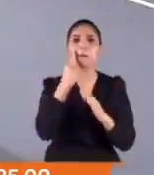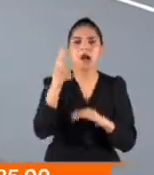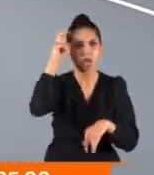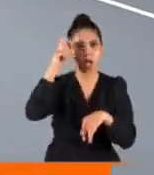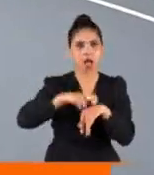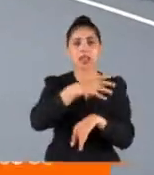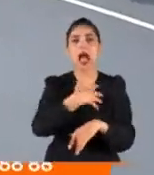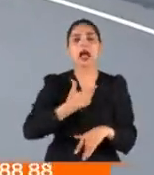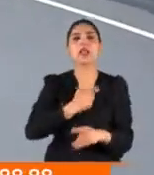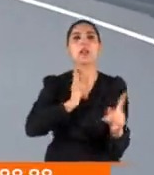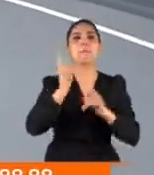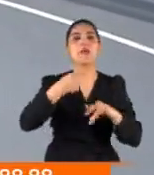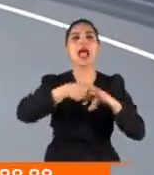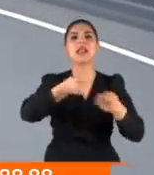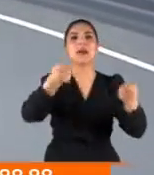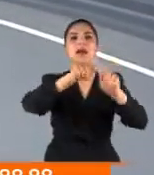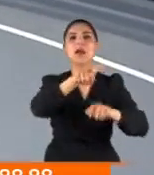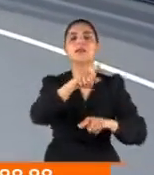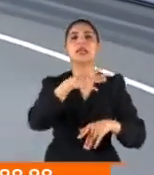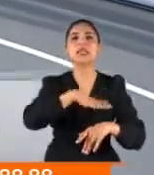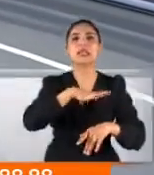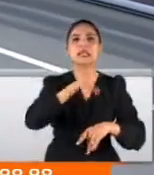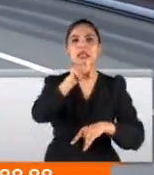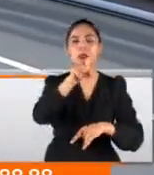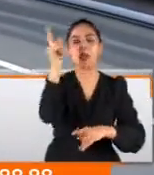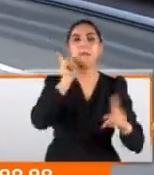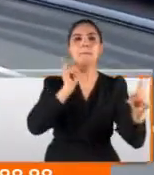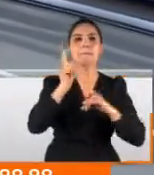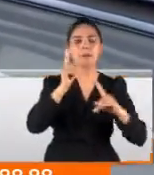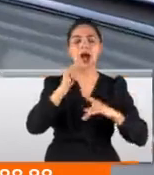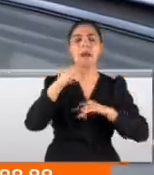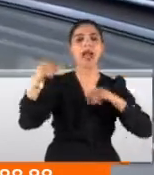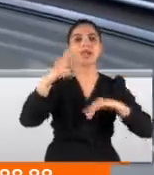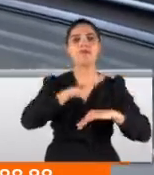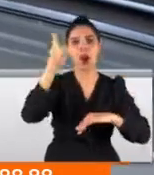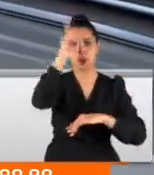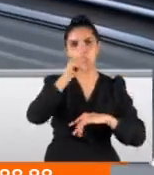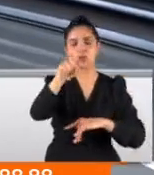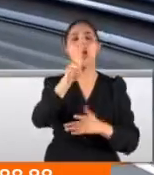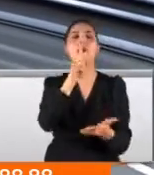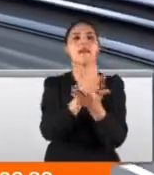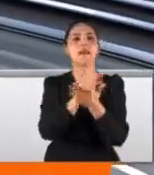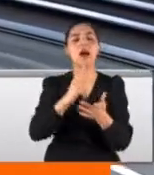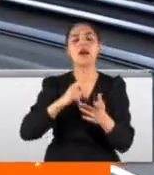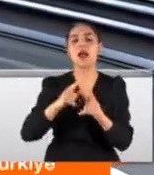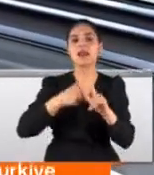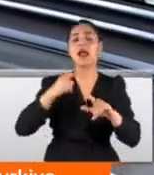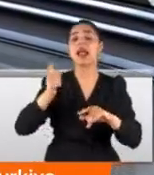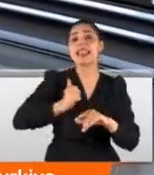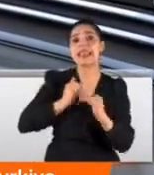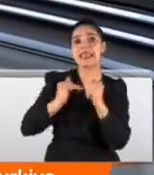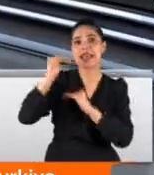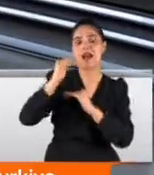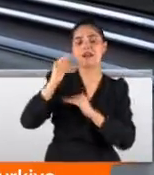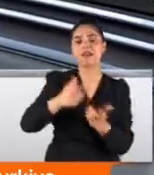bu hatırlayacaksınız Anayasa Mahkemesi hedefinin kapatılması istemiyle açılan davada eksikler olduğu gerekçesiyle iddianame Yargıtay başsavcılığı'na iade